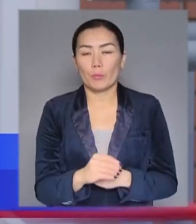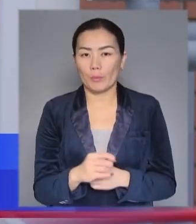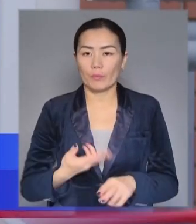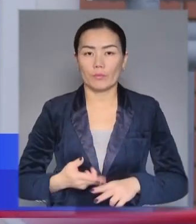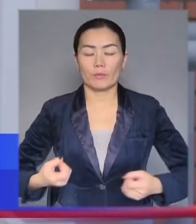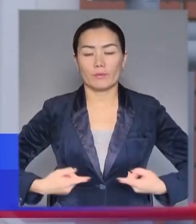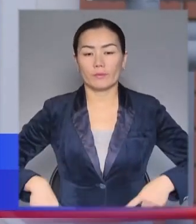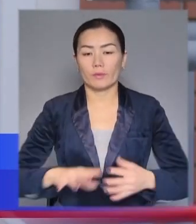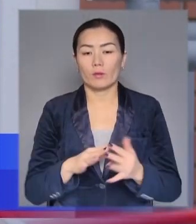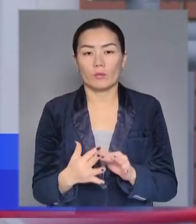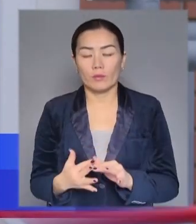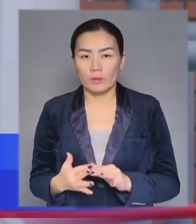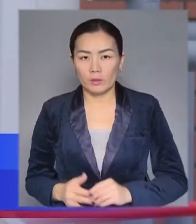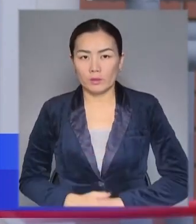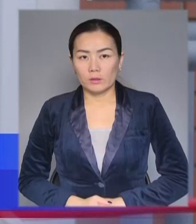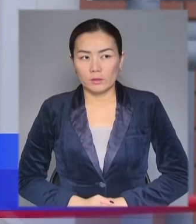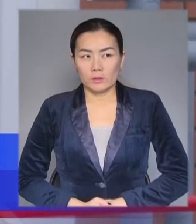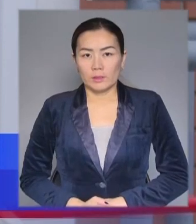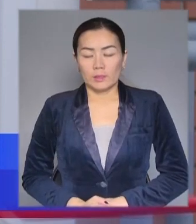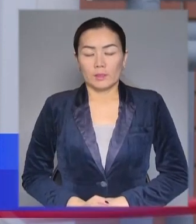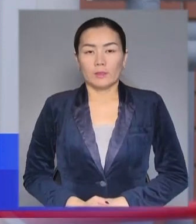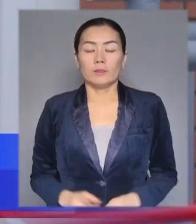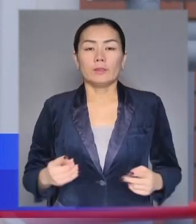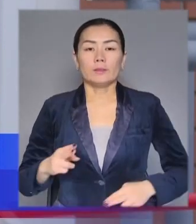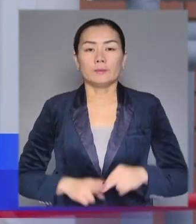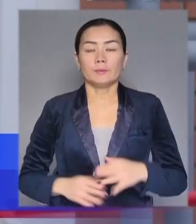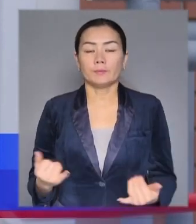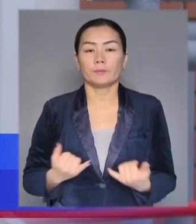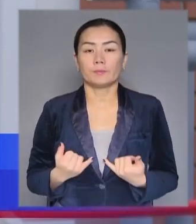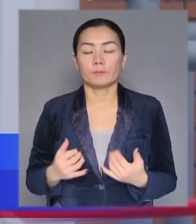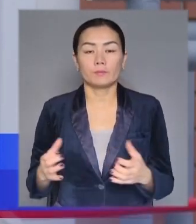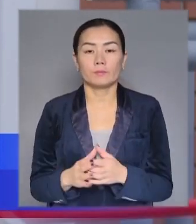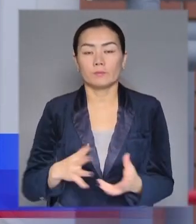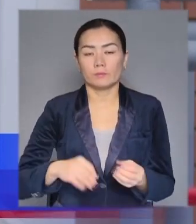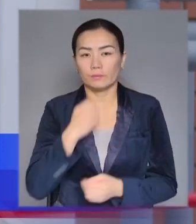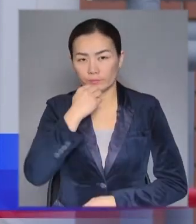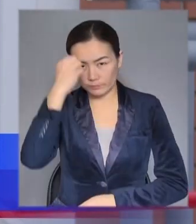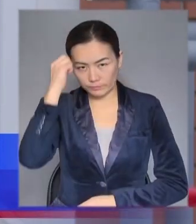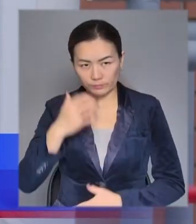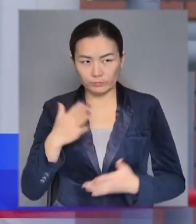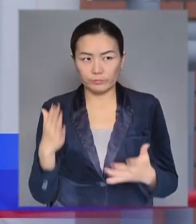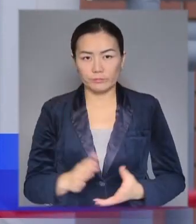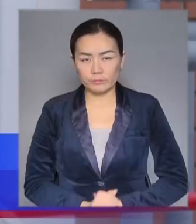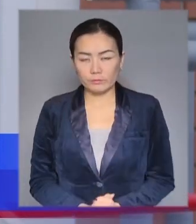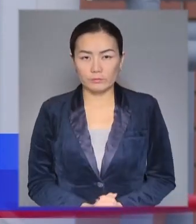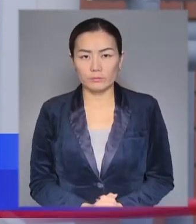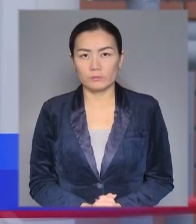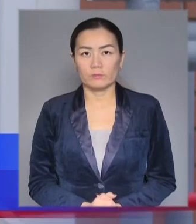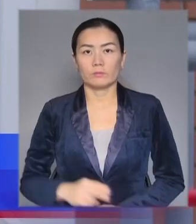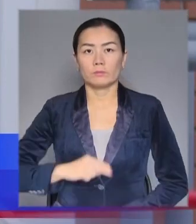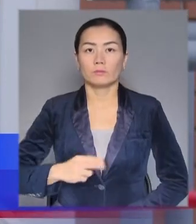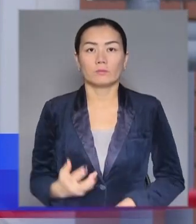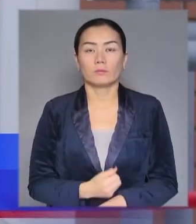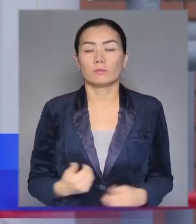осы біздің ауылымызға осындай кең ғимаратты салып беріп жатқан құрылыс компаниясына рахметімізді айта отырып, жаңағы